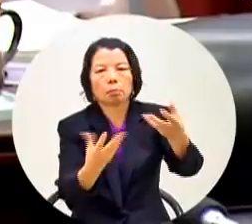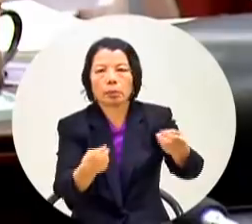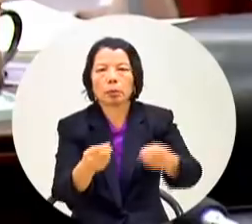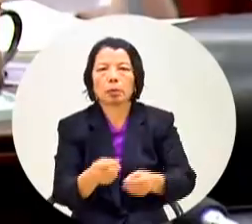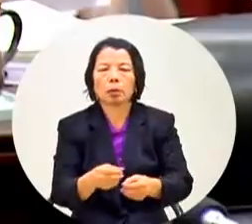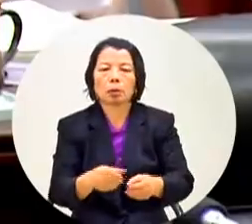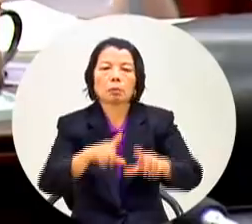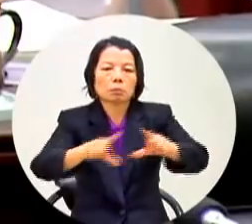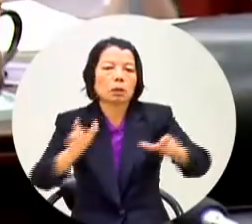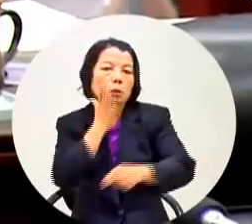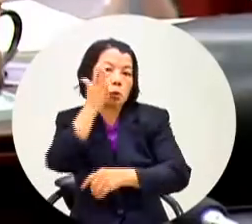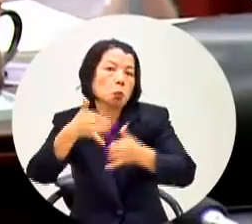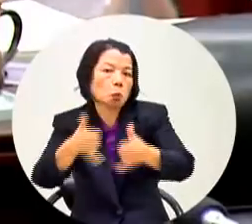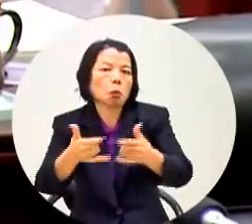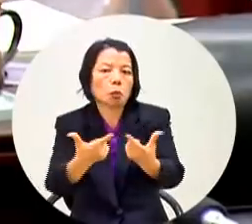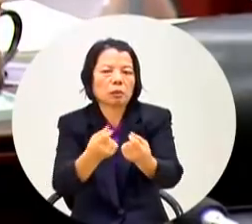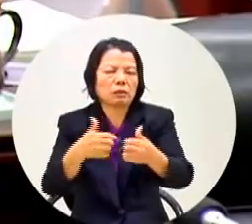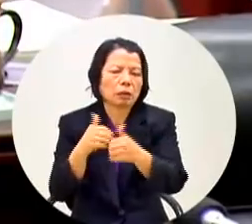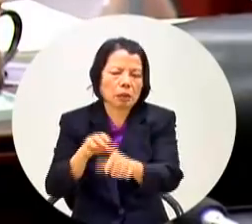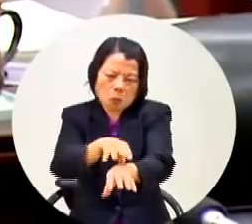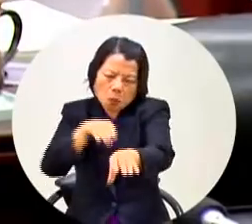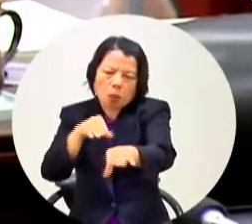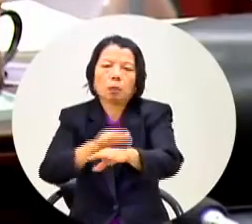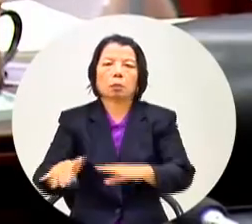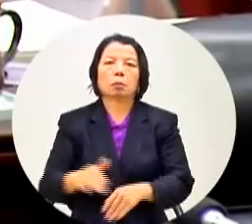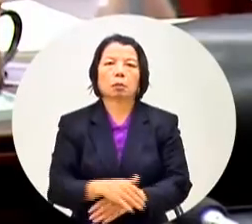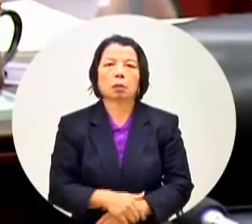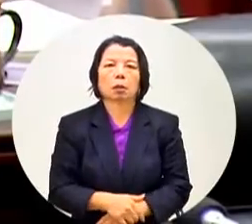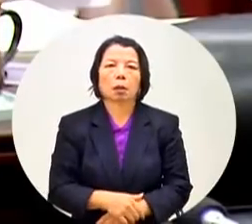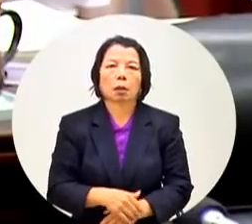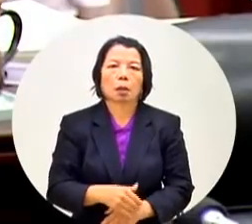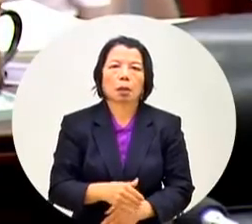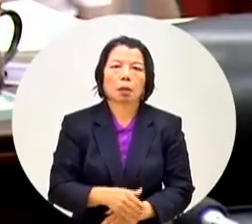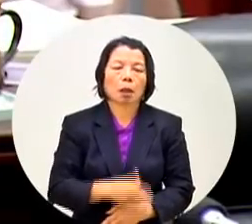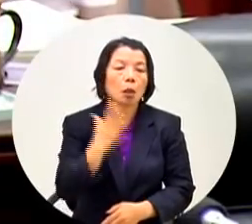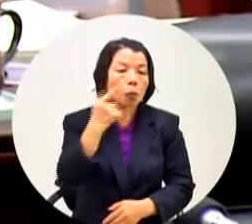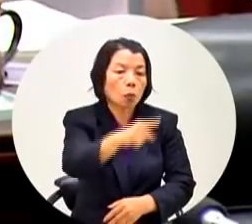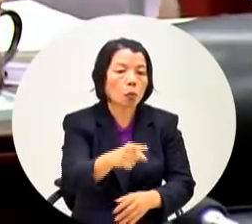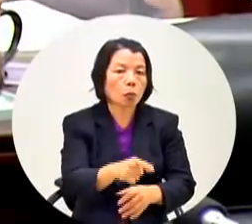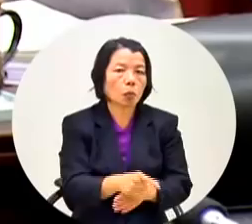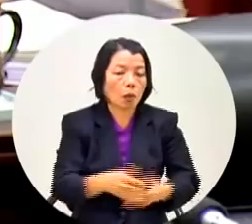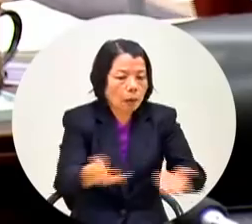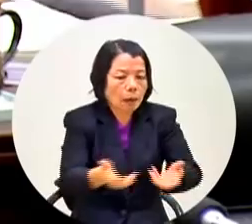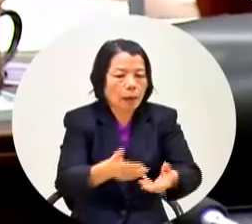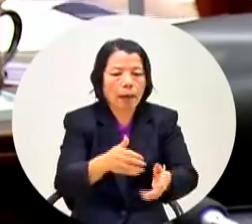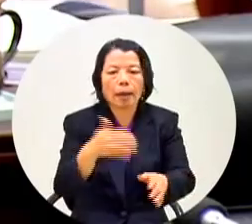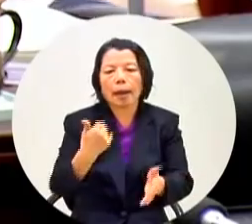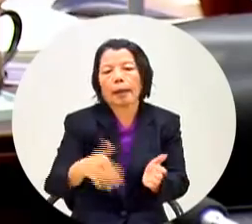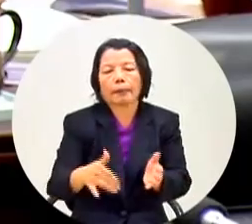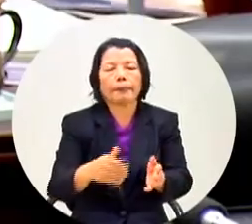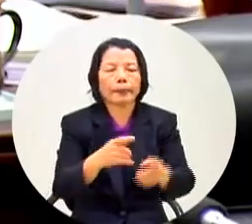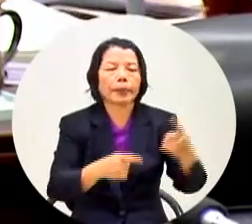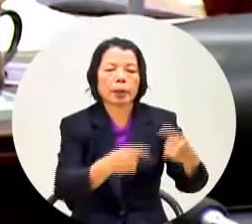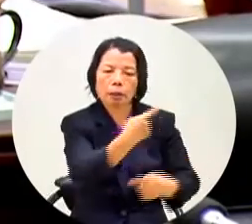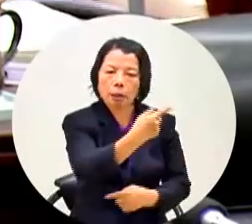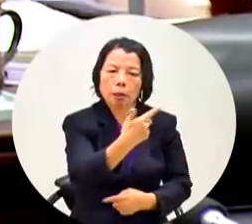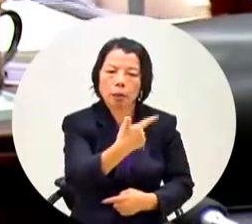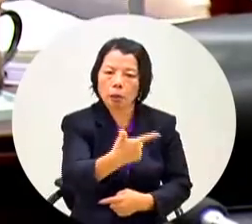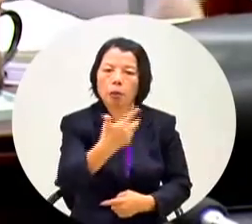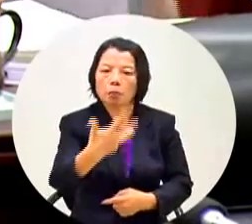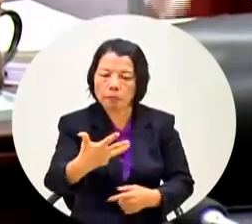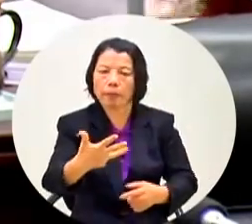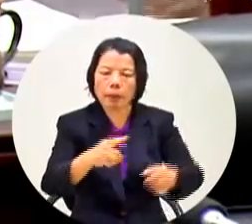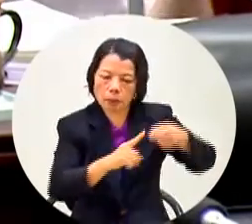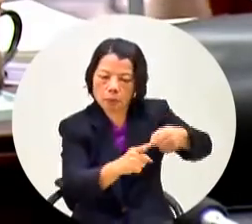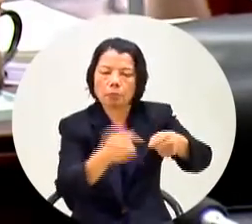线还没有定案之前，可不可以恢复168的实行？ 或者是说之后你们决定新的路